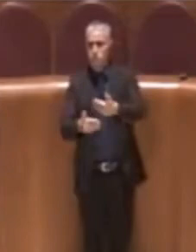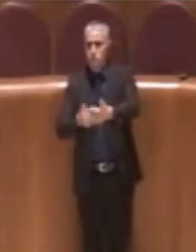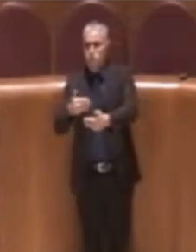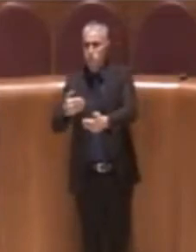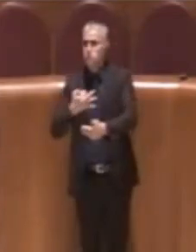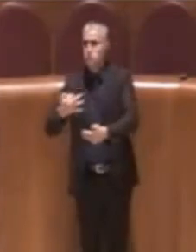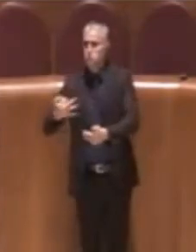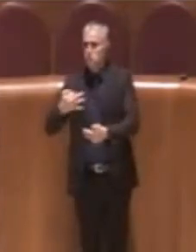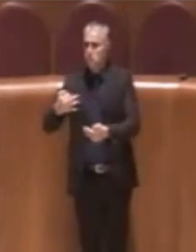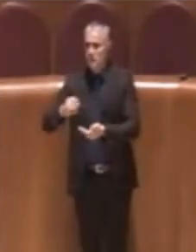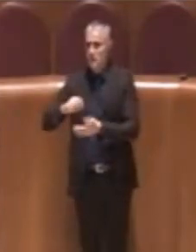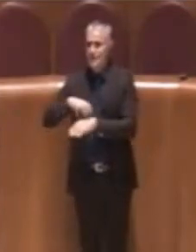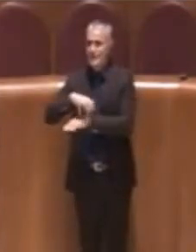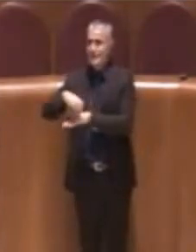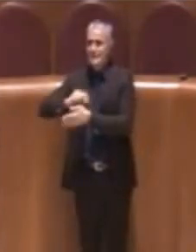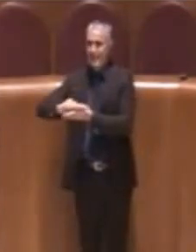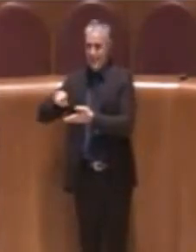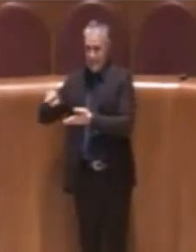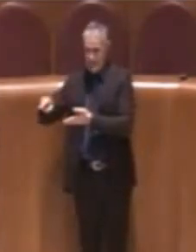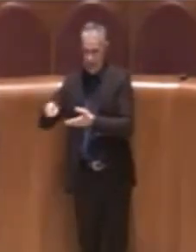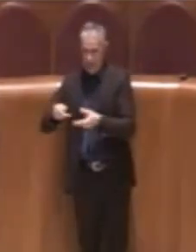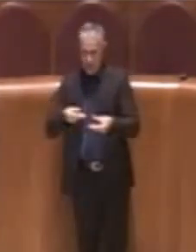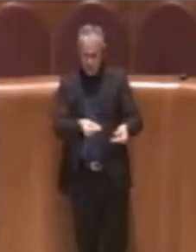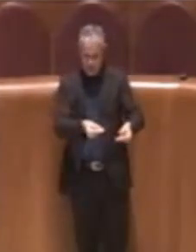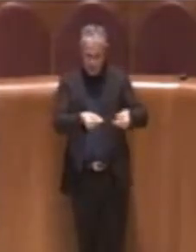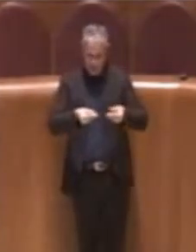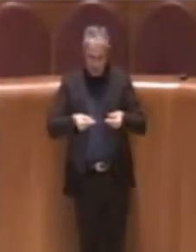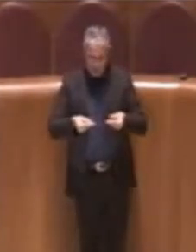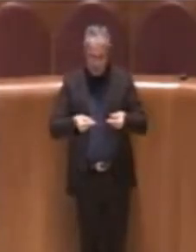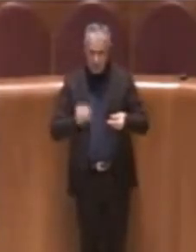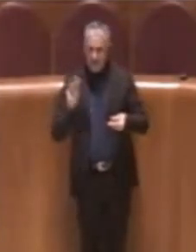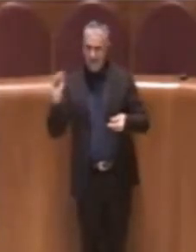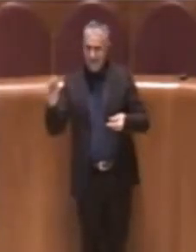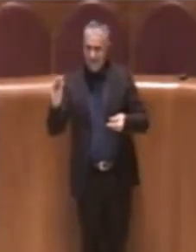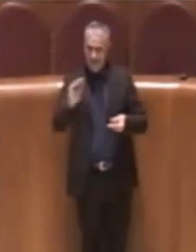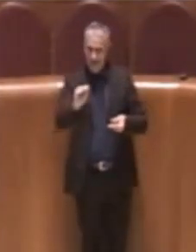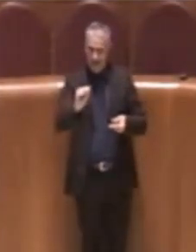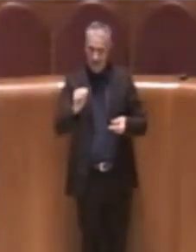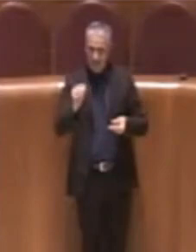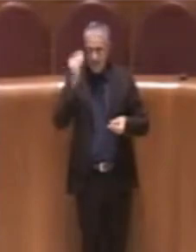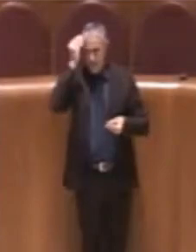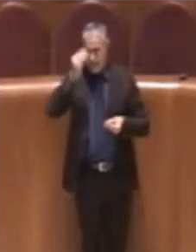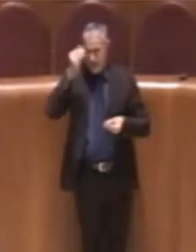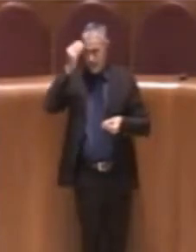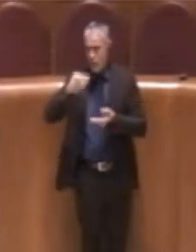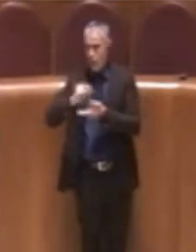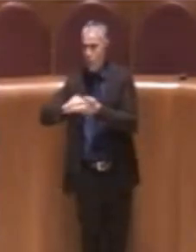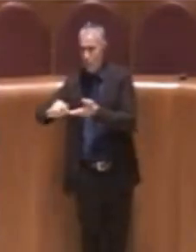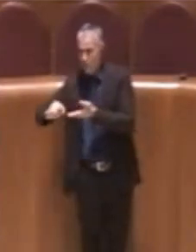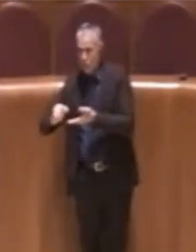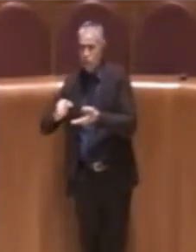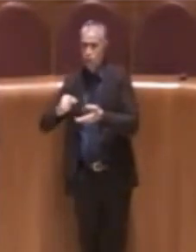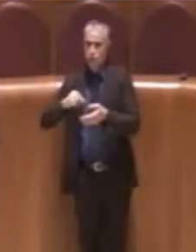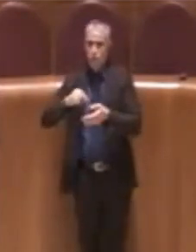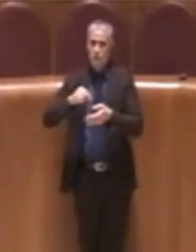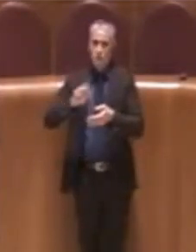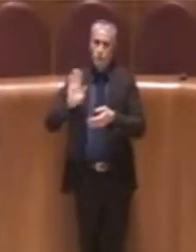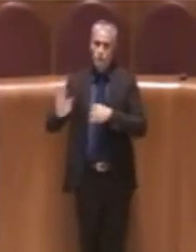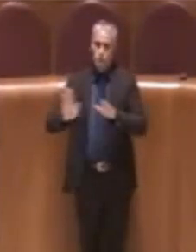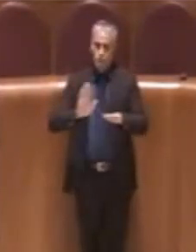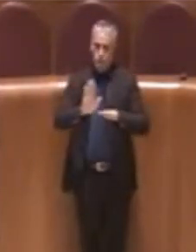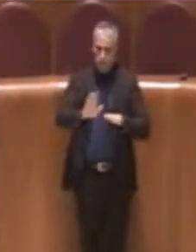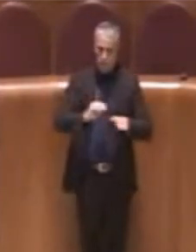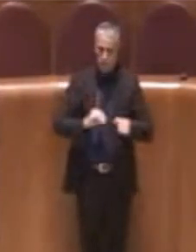cui il segretariato ha ritenuto di inviare richiesta di parere agli uffici competenti, ai municipi, che erano la Ragioneria, il